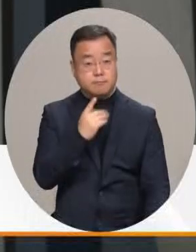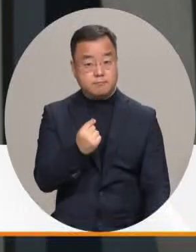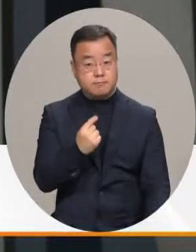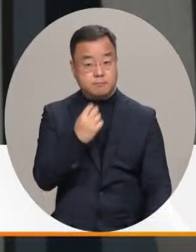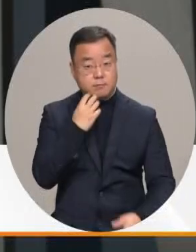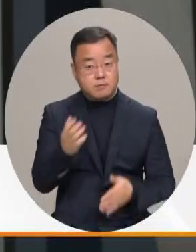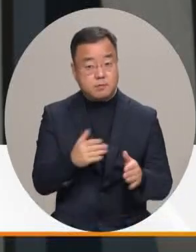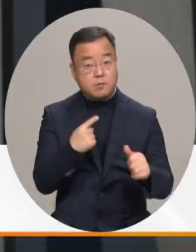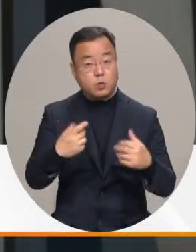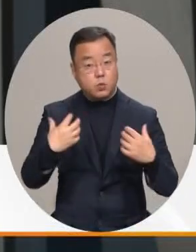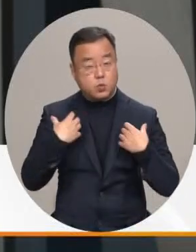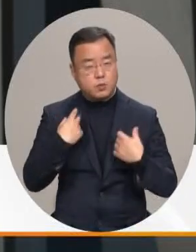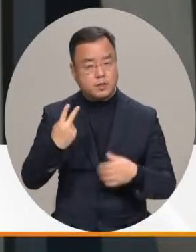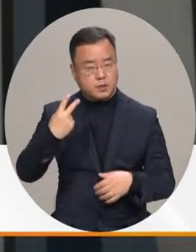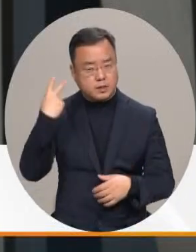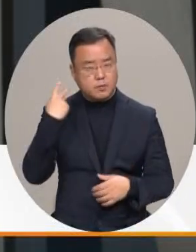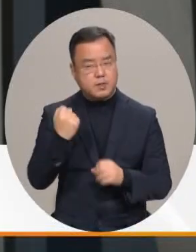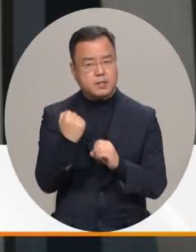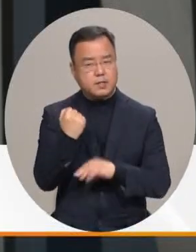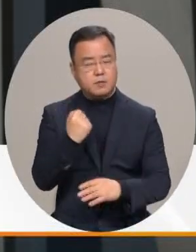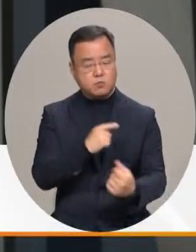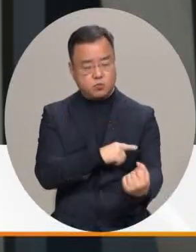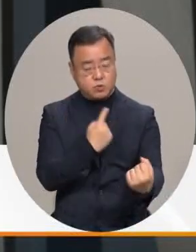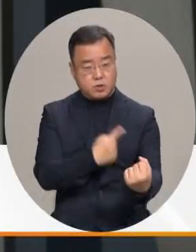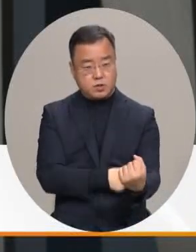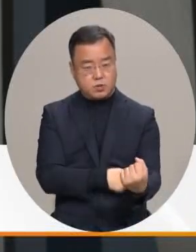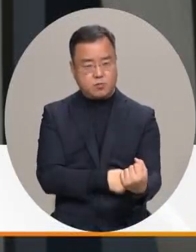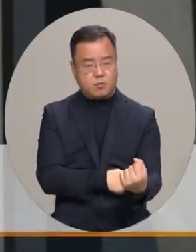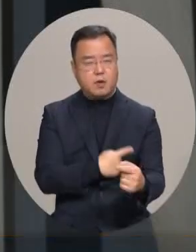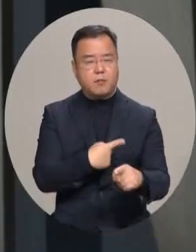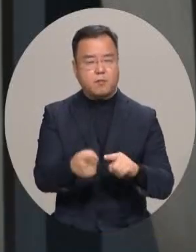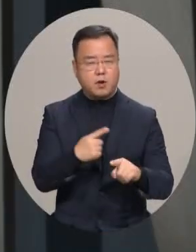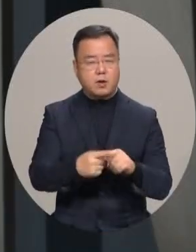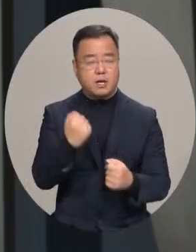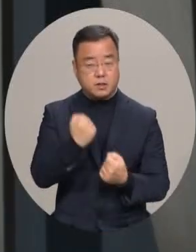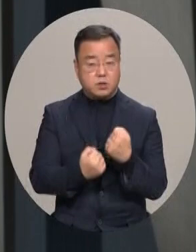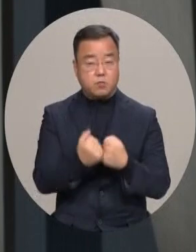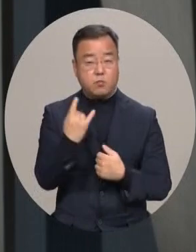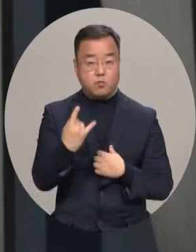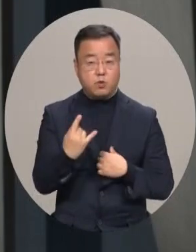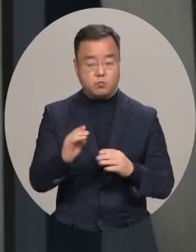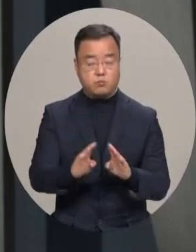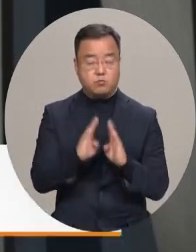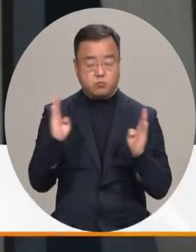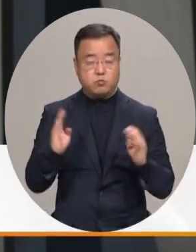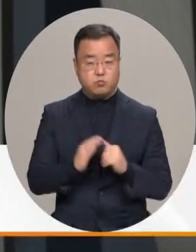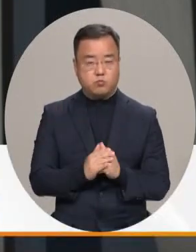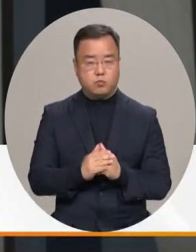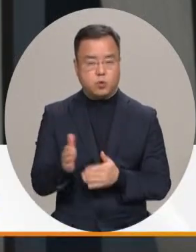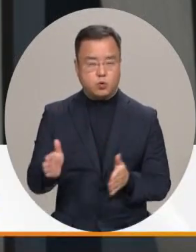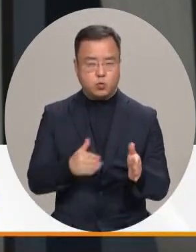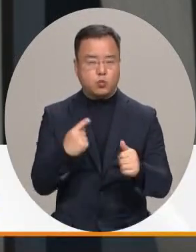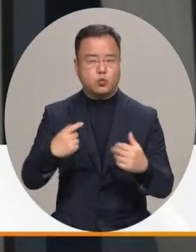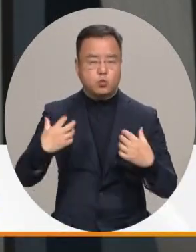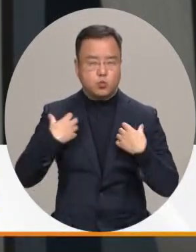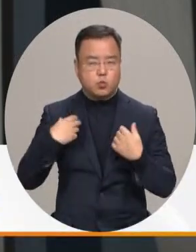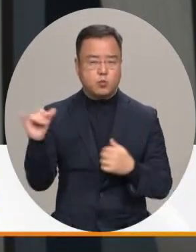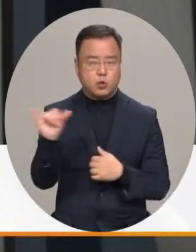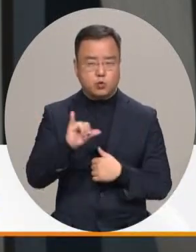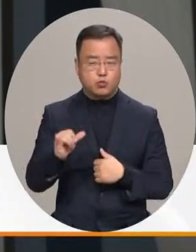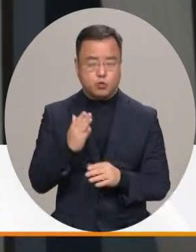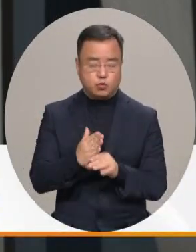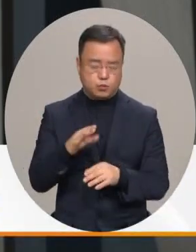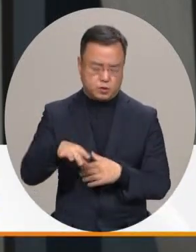전 기본 학력 및 영량 기반 평가 설명회를 열고 청사진을 공개했습니다 도교육청에서 전국 최초로